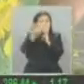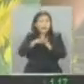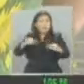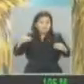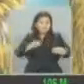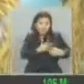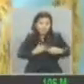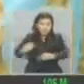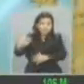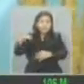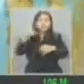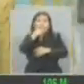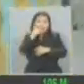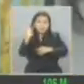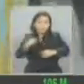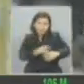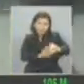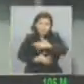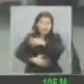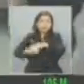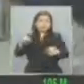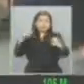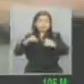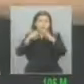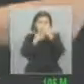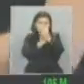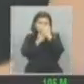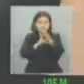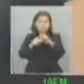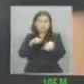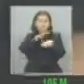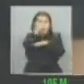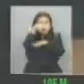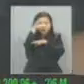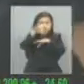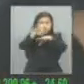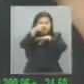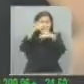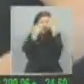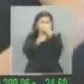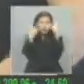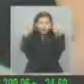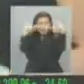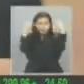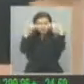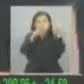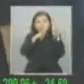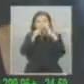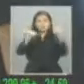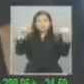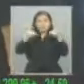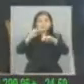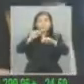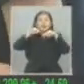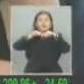ม้และเคลือบน้ำตาลในส่วนที่เป็นเกสรไว้บนเนื้อผ้าเพื่อล่อแมลงให้ผสมเกสรรักษาพันไม้ดอกให้คงอยู่คู่โล